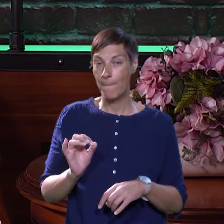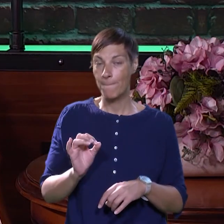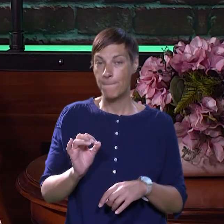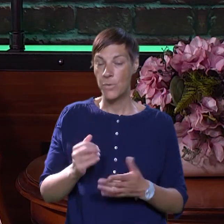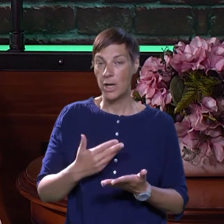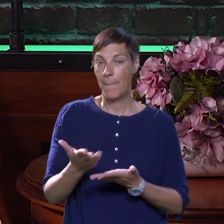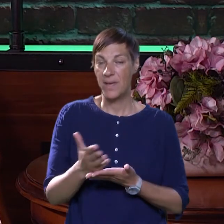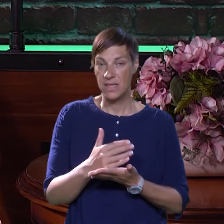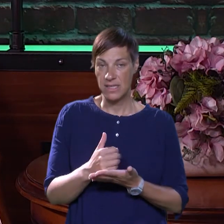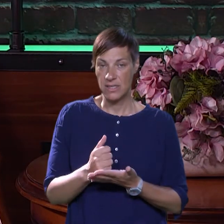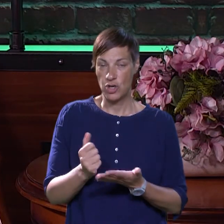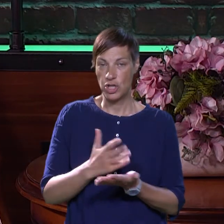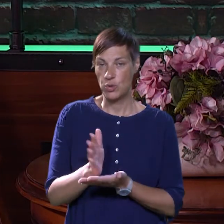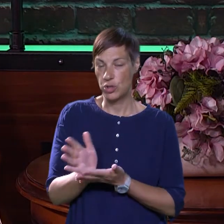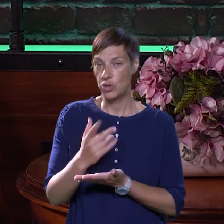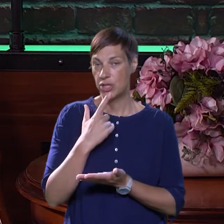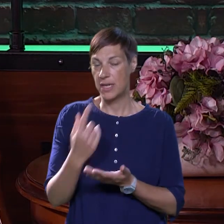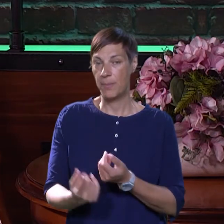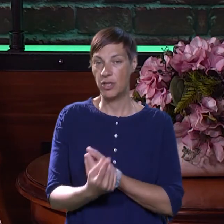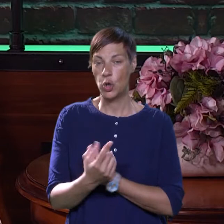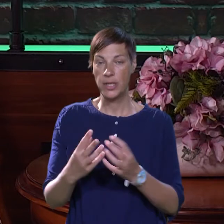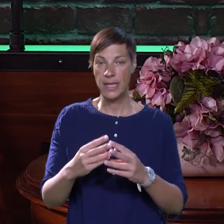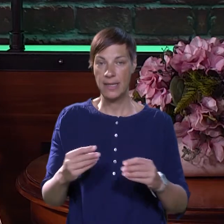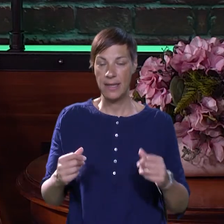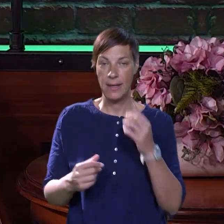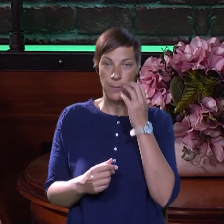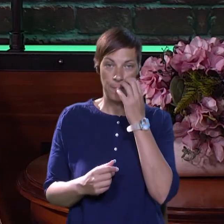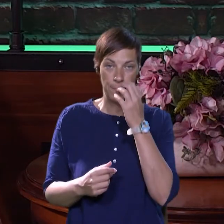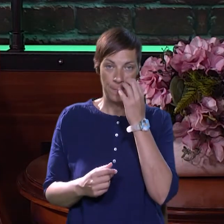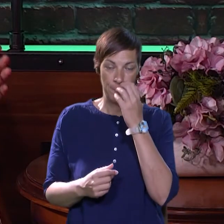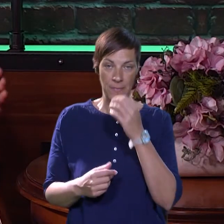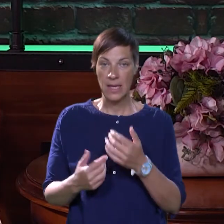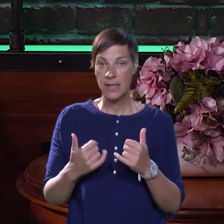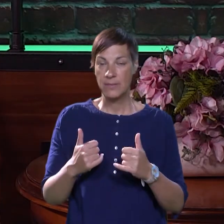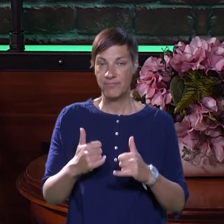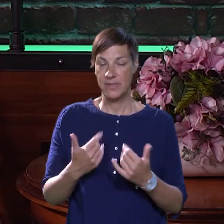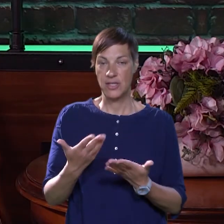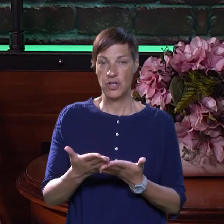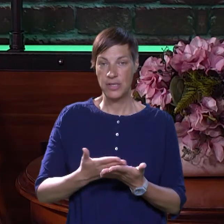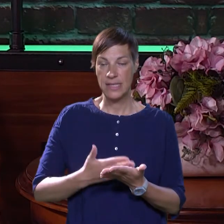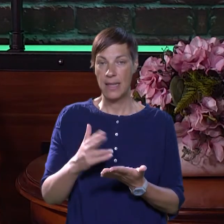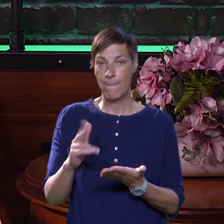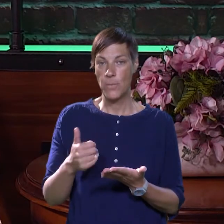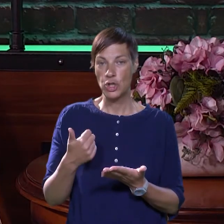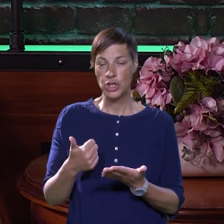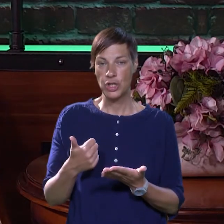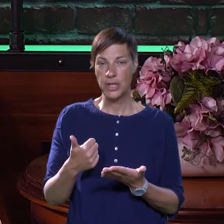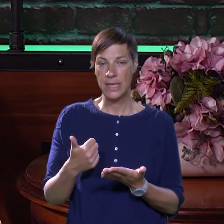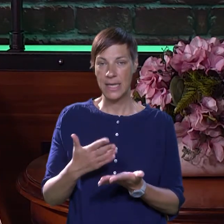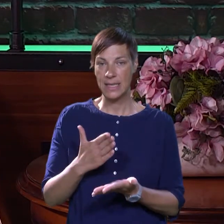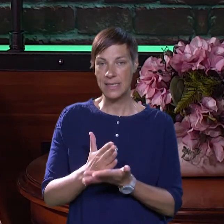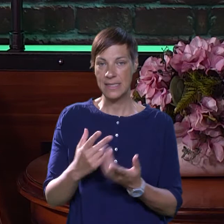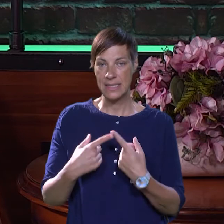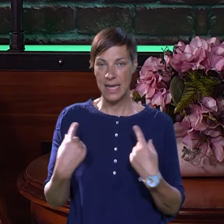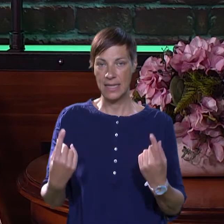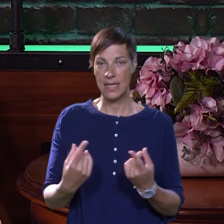pametnije biti ono u službi onoga što se treba dogoditi na terenu. I zato sad nekako teoretiziramo, dakle, da postoji taj jedan